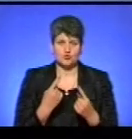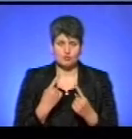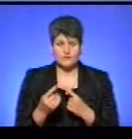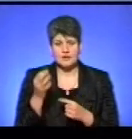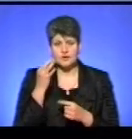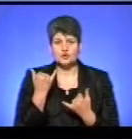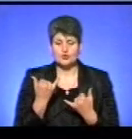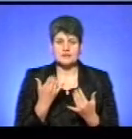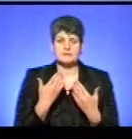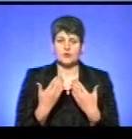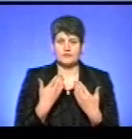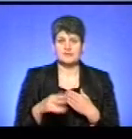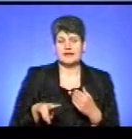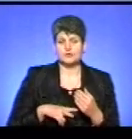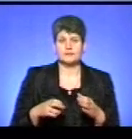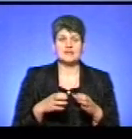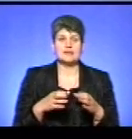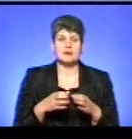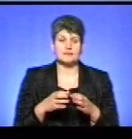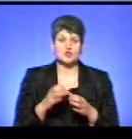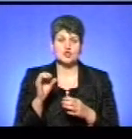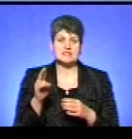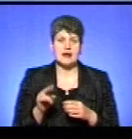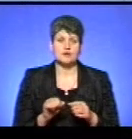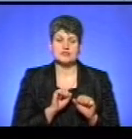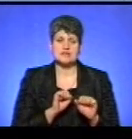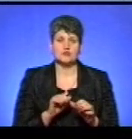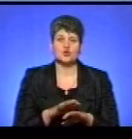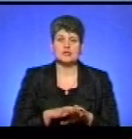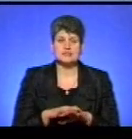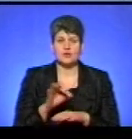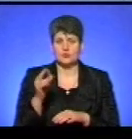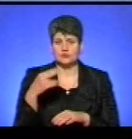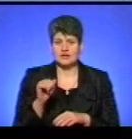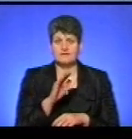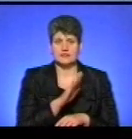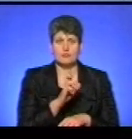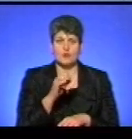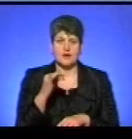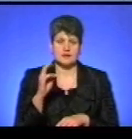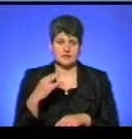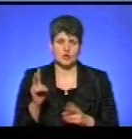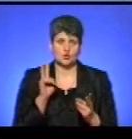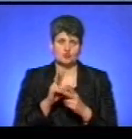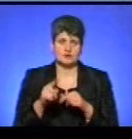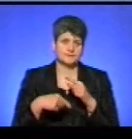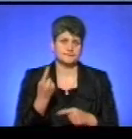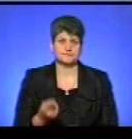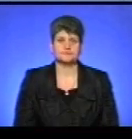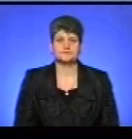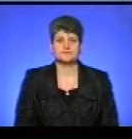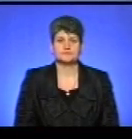Нагадаю, що сьогодні ми спілкувалися з директором Департаменту соціального захисту населення облдержадміністрації Вадимом Боярським. До зустрічі в ефірі.